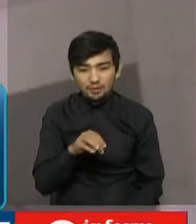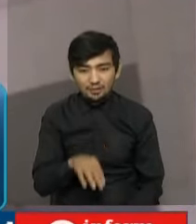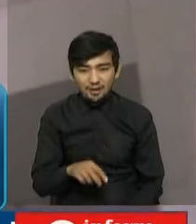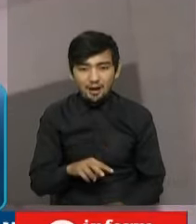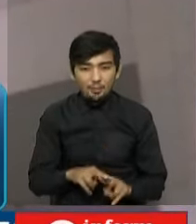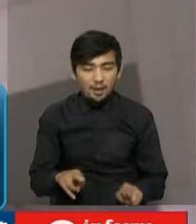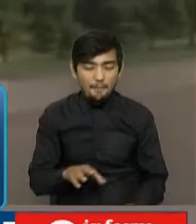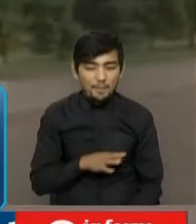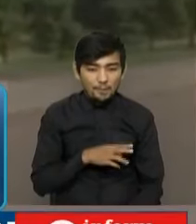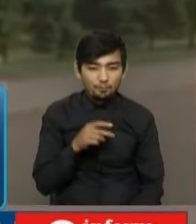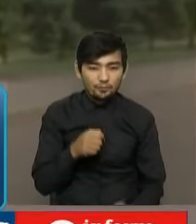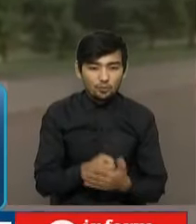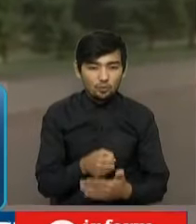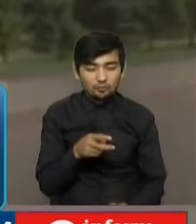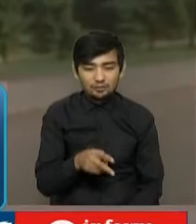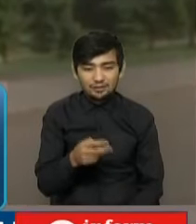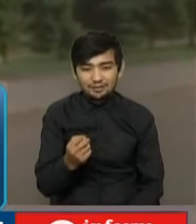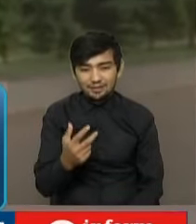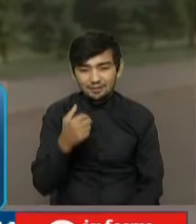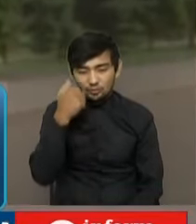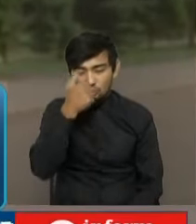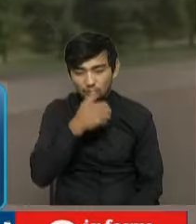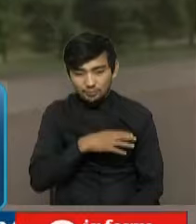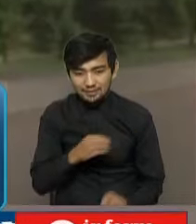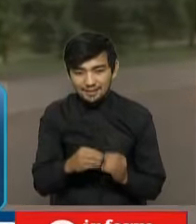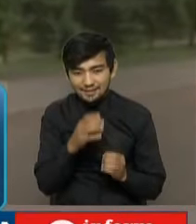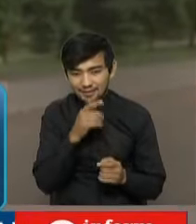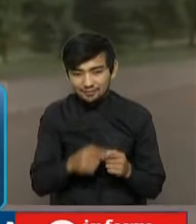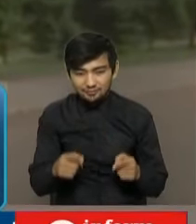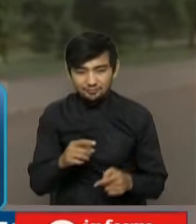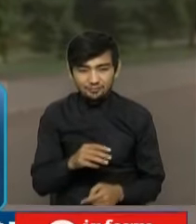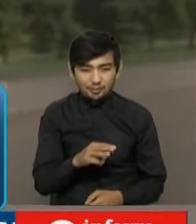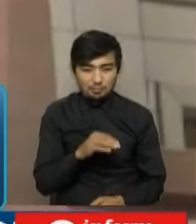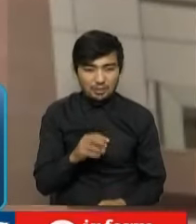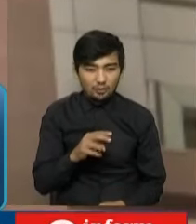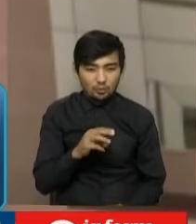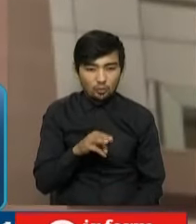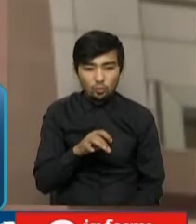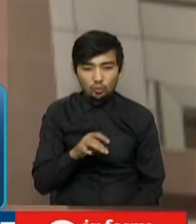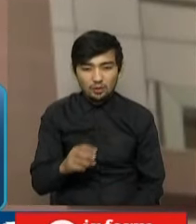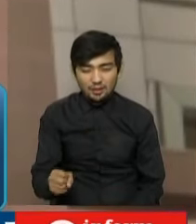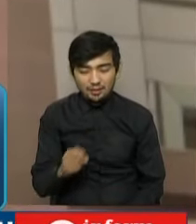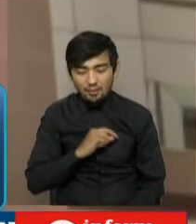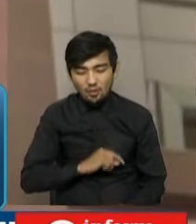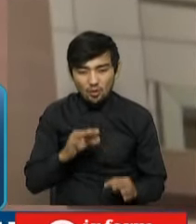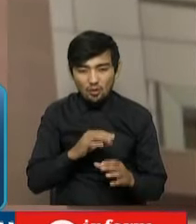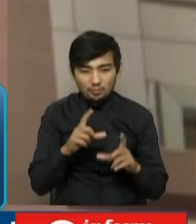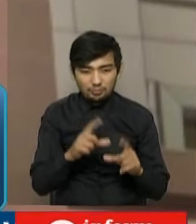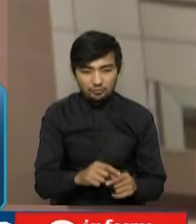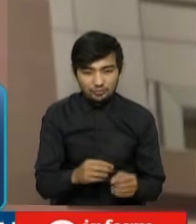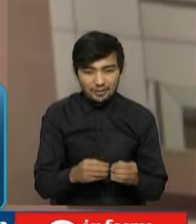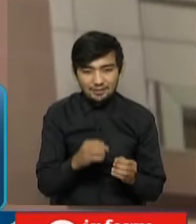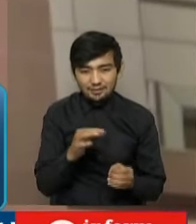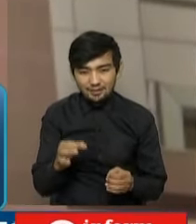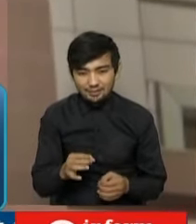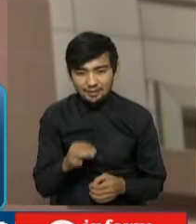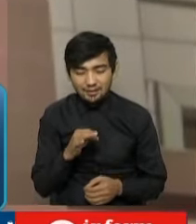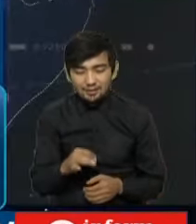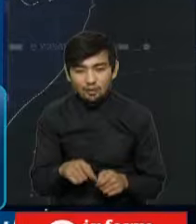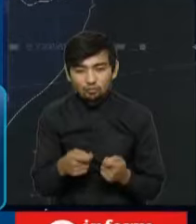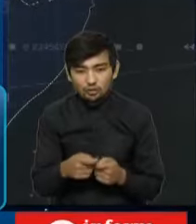до 2013 года, и за прошедшие 10 лет, по данным Минтруда, количество проверок снизилось в 10 раз, выявленных нарушений в 2